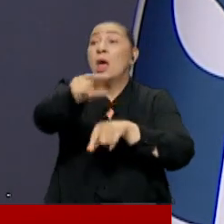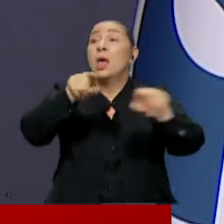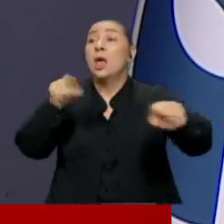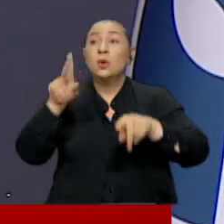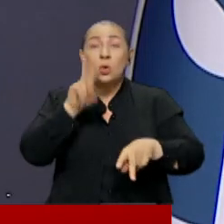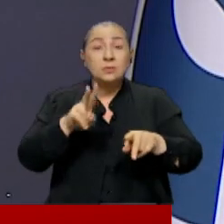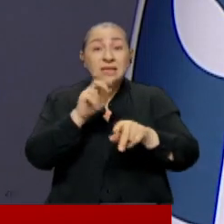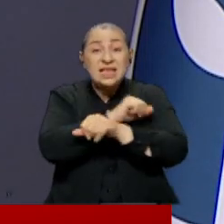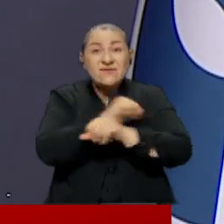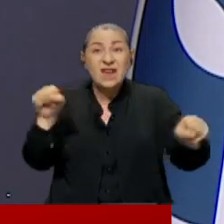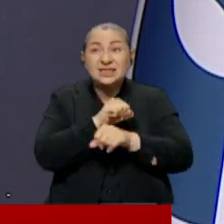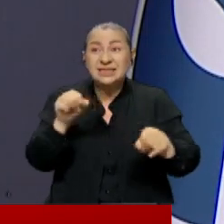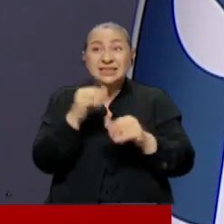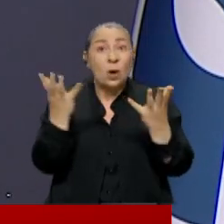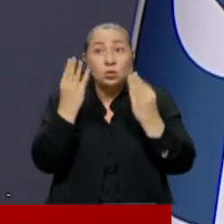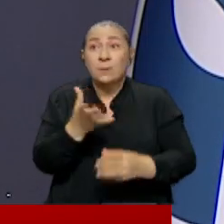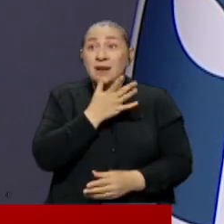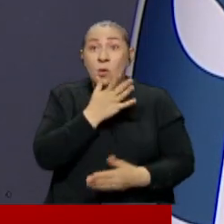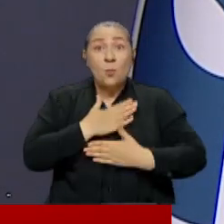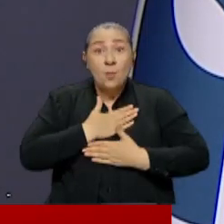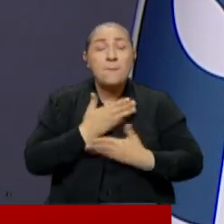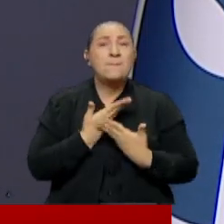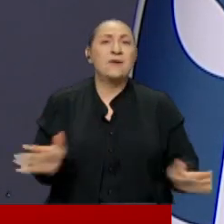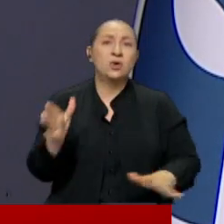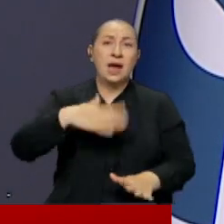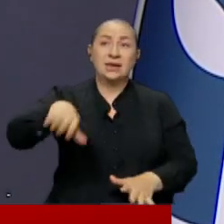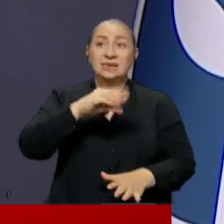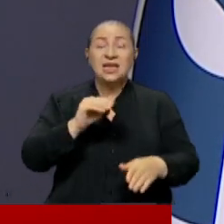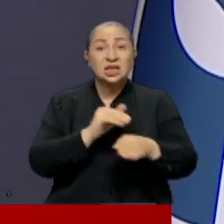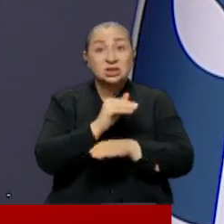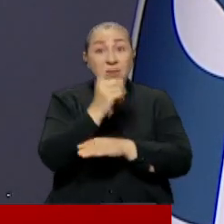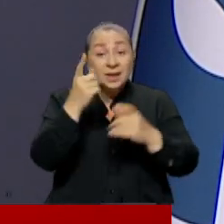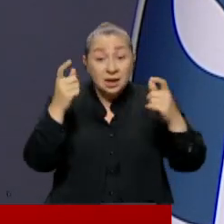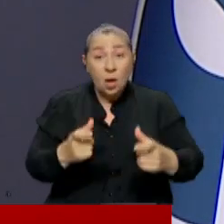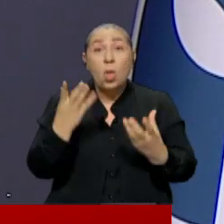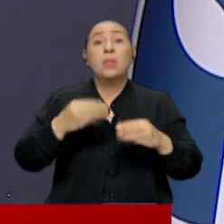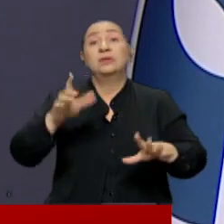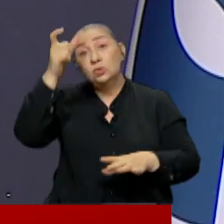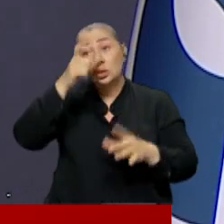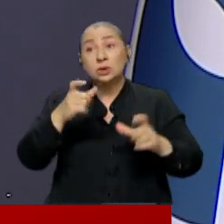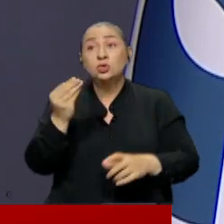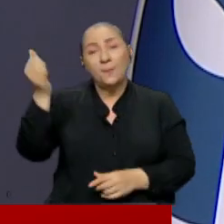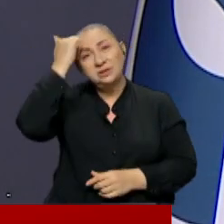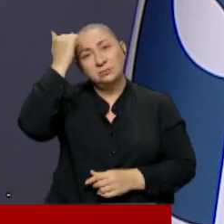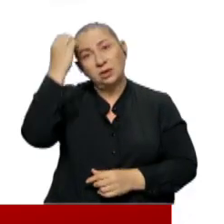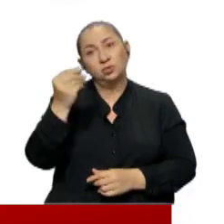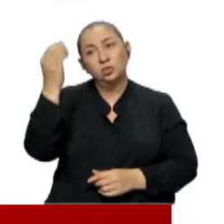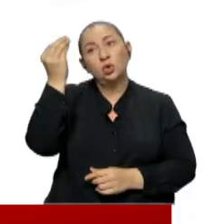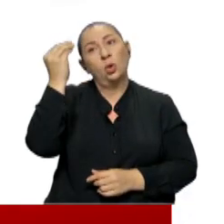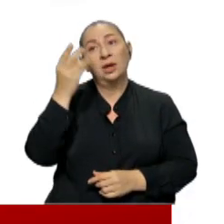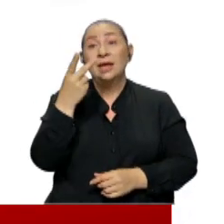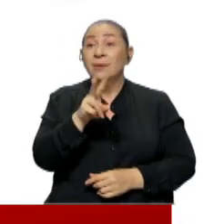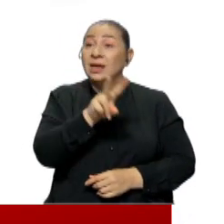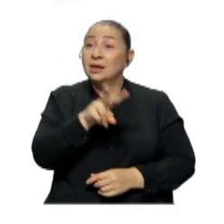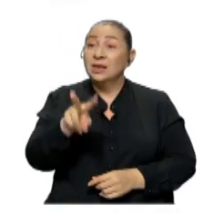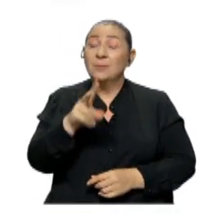O iflasın temerrütün ne olduğunu biliyorum. Perişan olur herkes. Yaşanacak bir ülke olmaz Türkiye ondan sonra. Çok pişman olursunuz, çok.